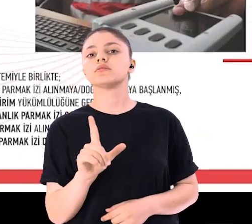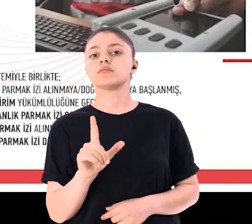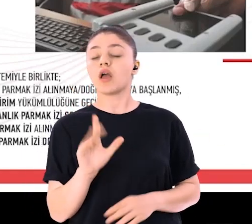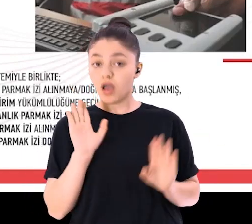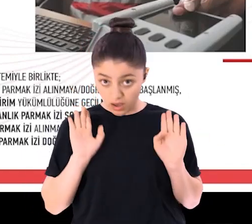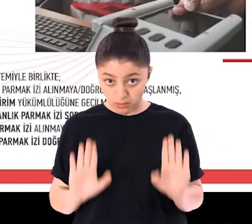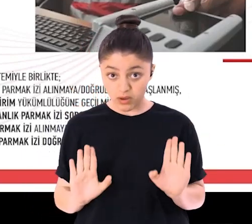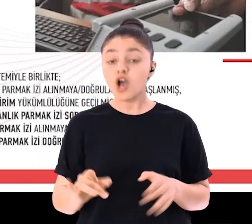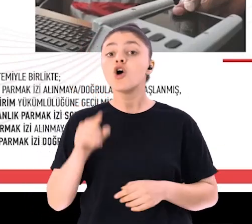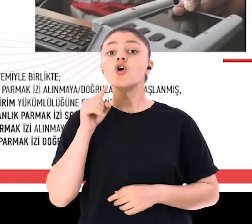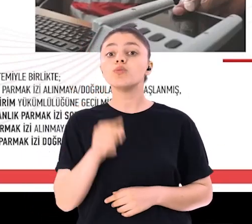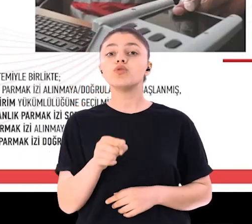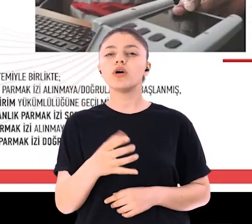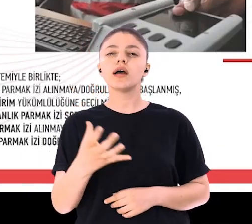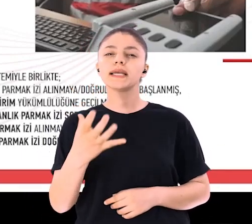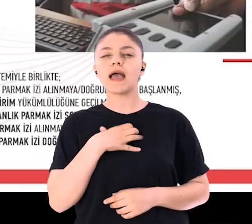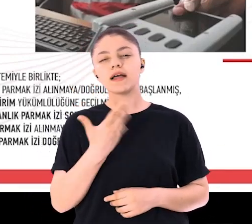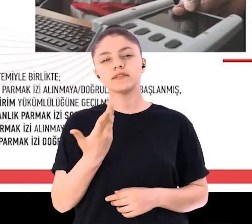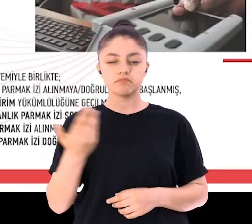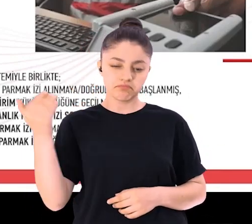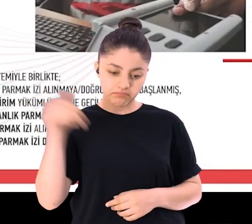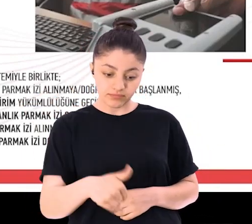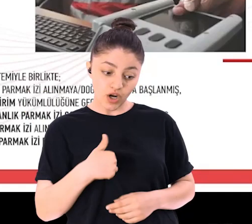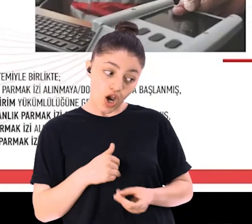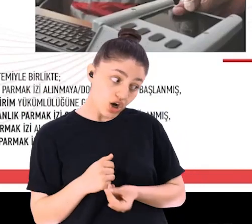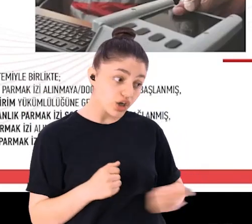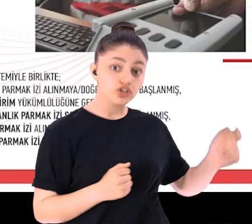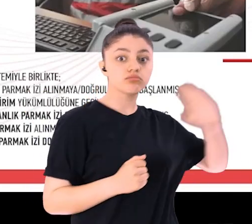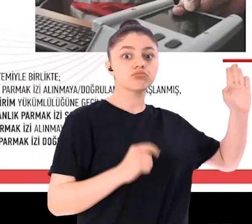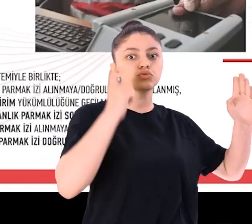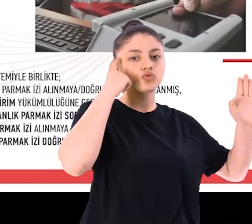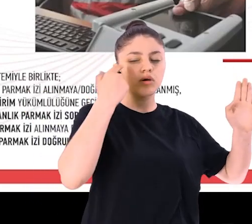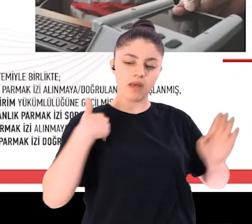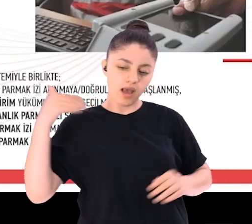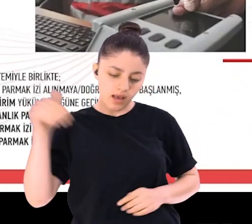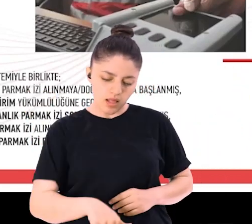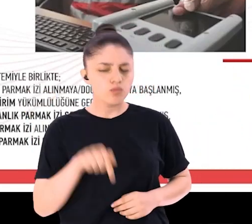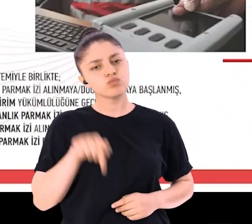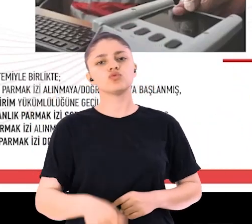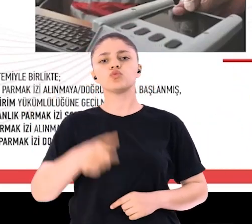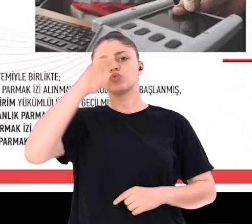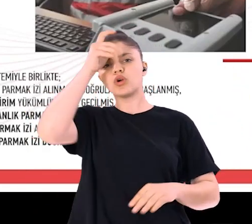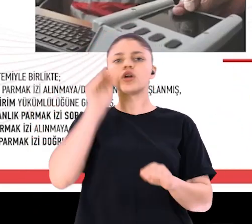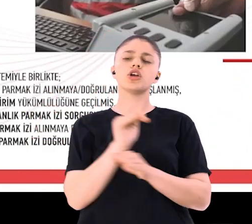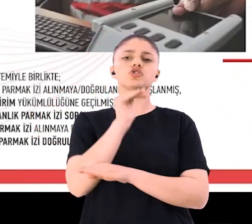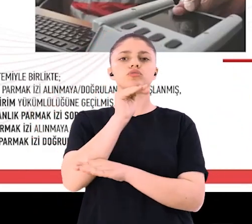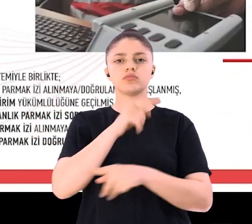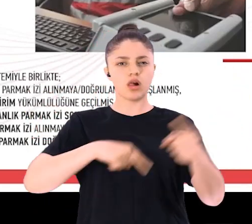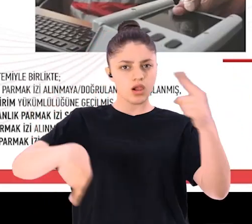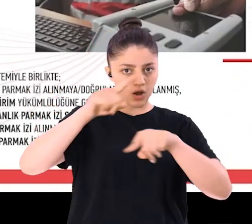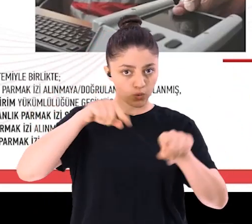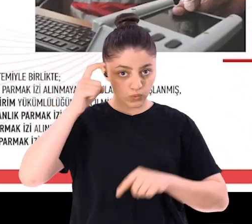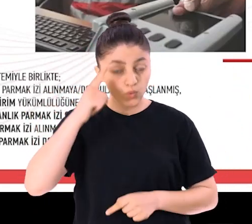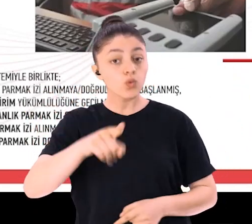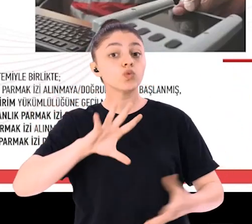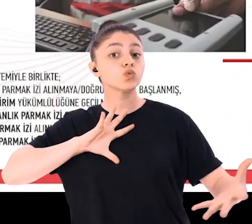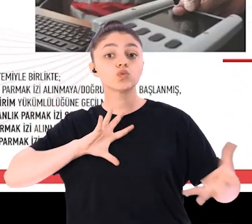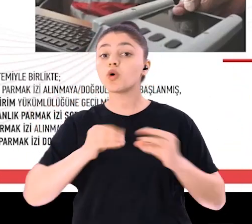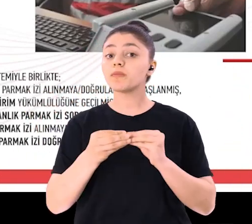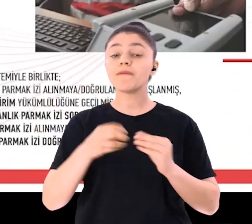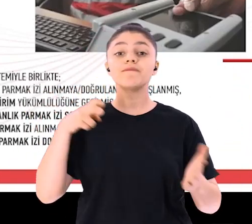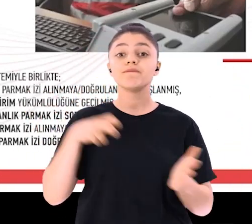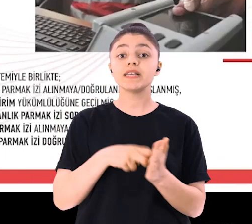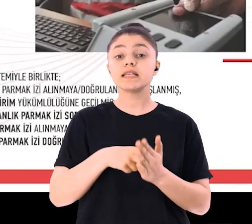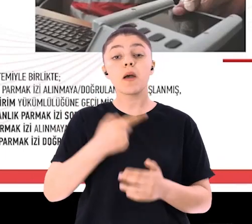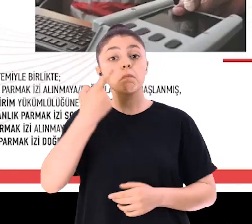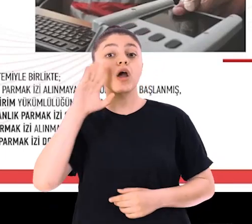bir şey aklınıza gelmez ama burayı bir geçiş transit ülkesi olarak görüp veya ben geleyim burada kalayım anlayışında olanlarla ilgili